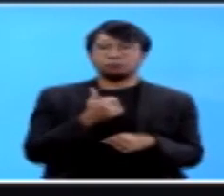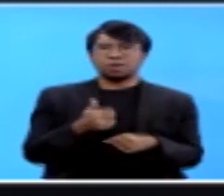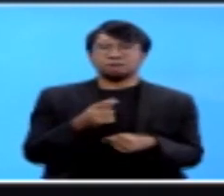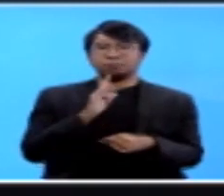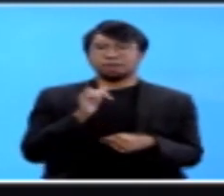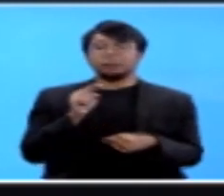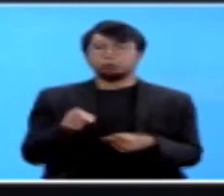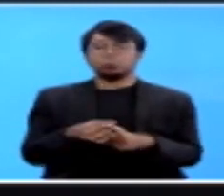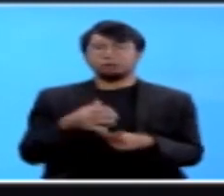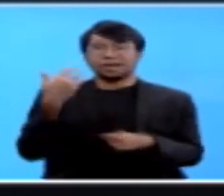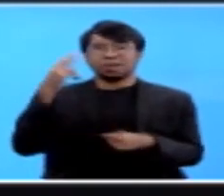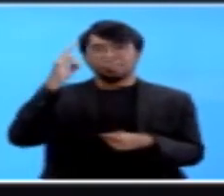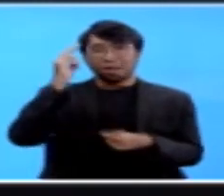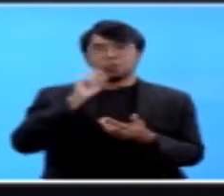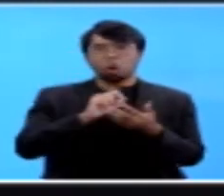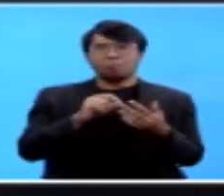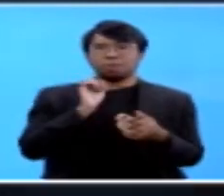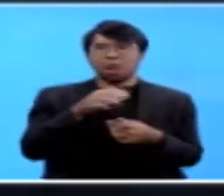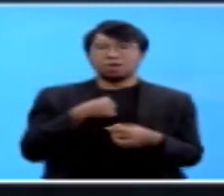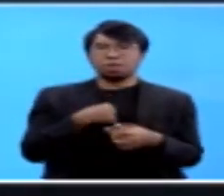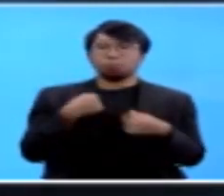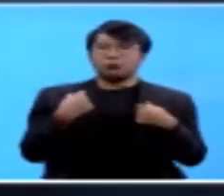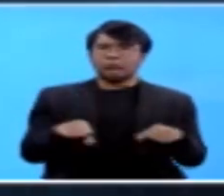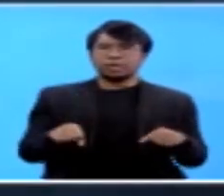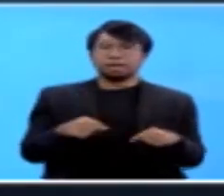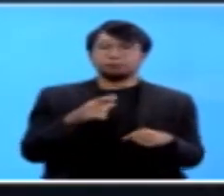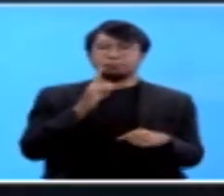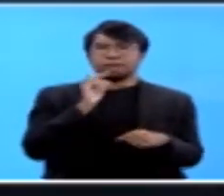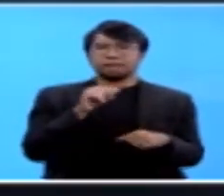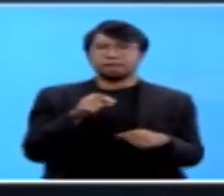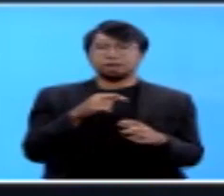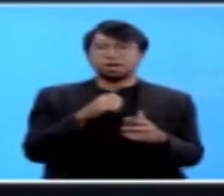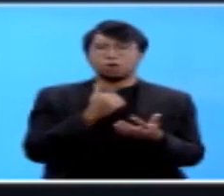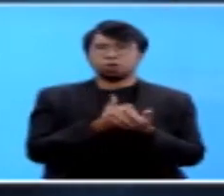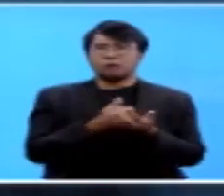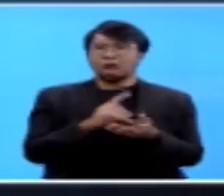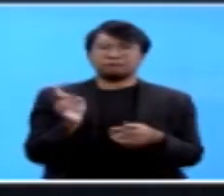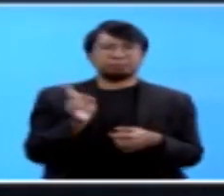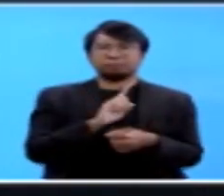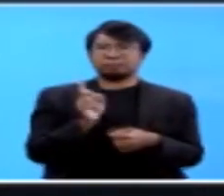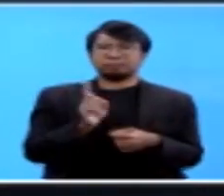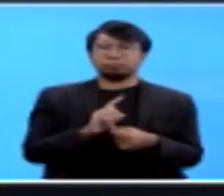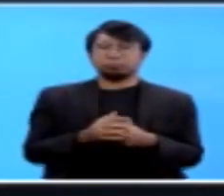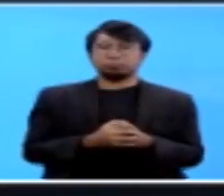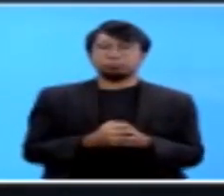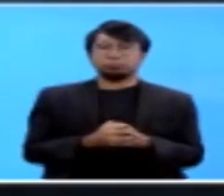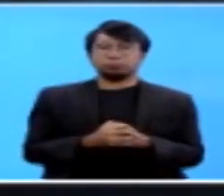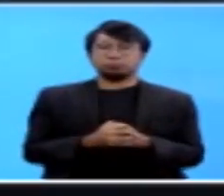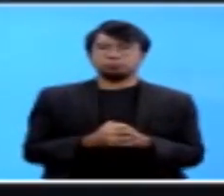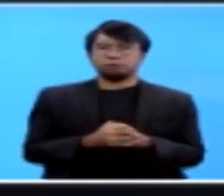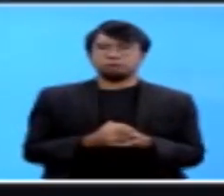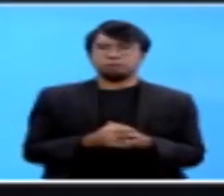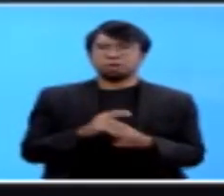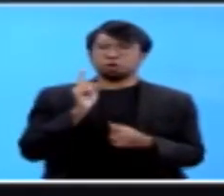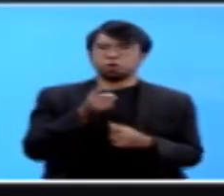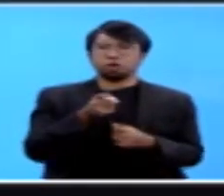Bapak kepala sekolah, "Loh, kami hanya berani melakukan itu." Loh, justru itu enggak boleh gitu. Itu bukan disuruh lebih berat lagi, justru harusnya nggak boleh.